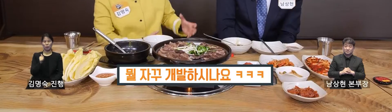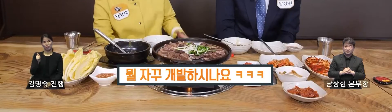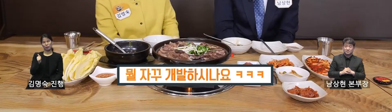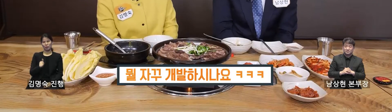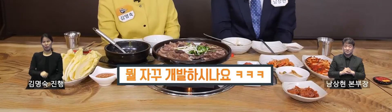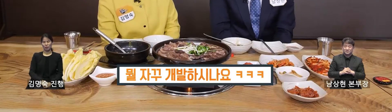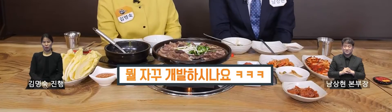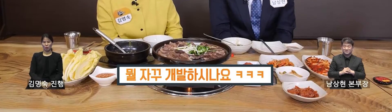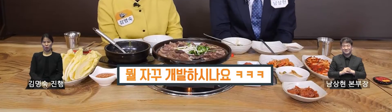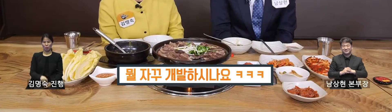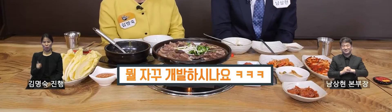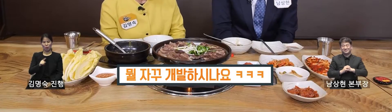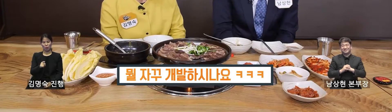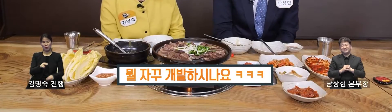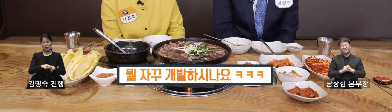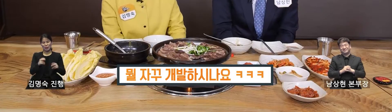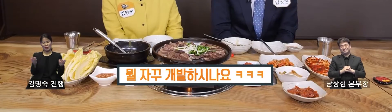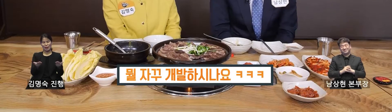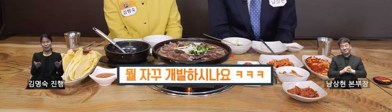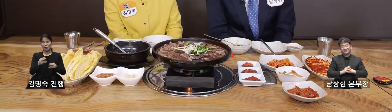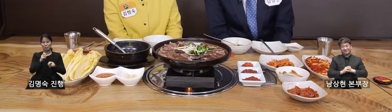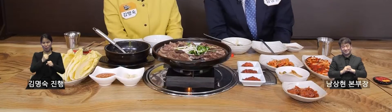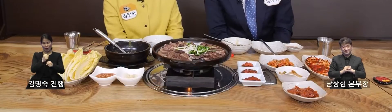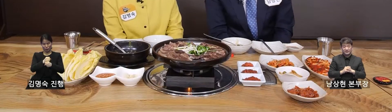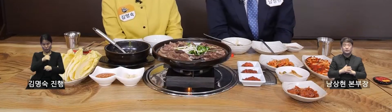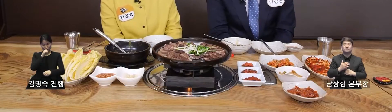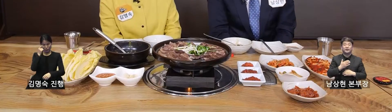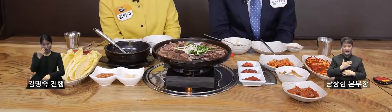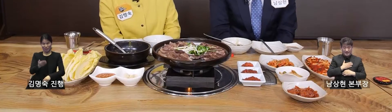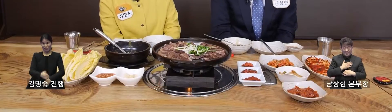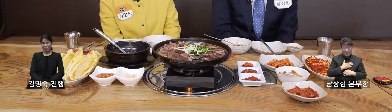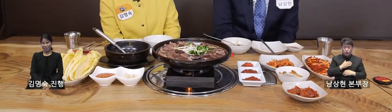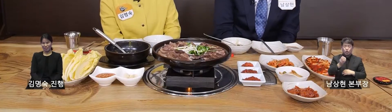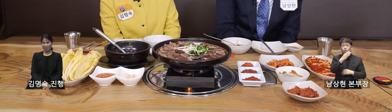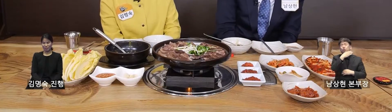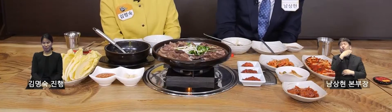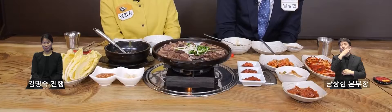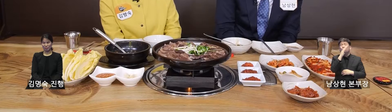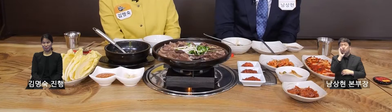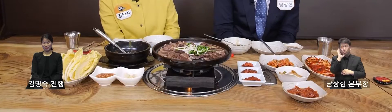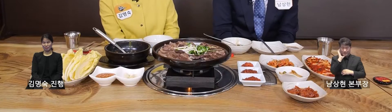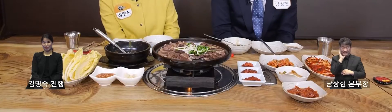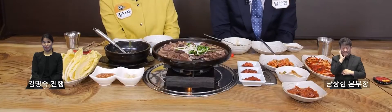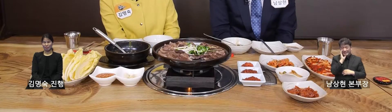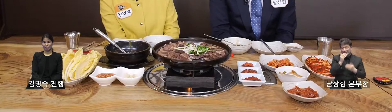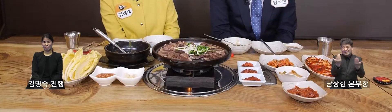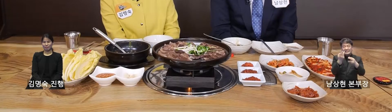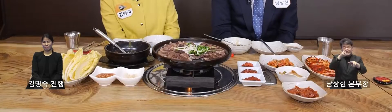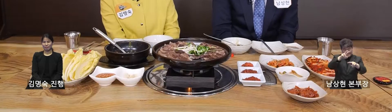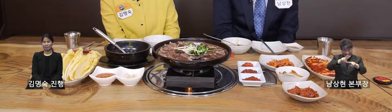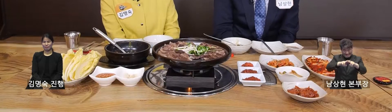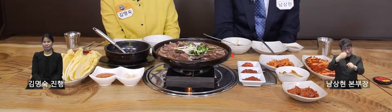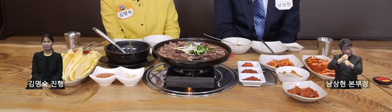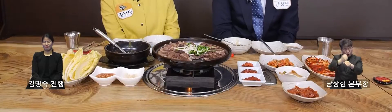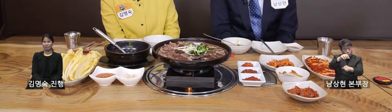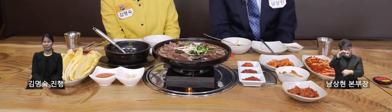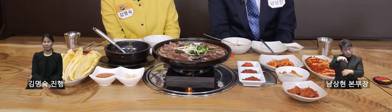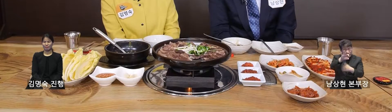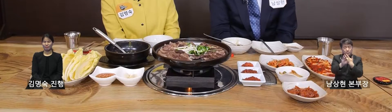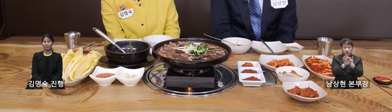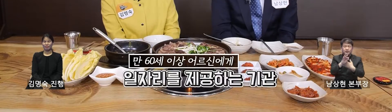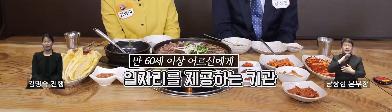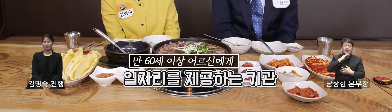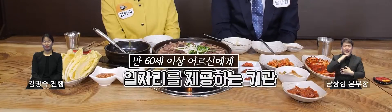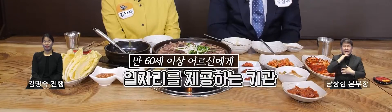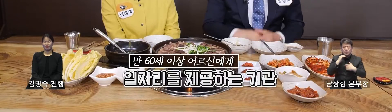뭐 이렇게 개발하고 계세요? 네, 저희가 노인 인력 개발원이라고 얘기를 하면 네. 아마 만 60세